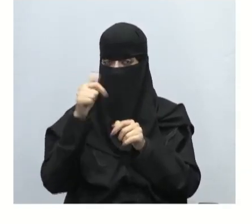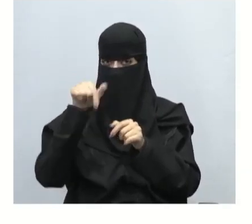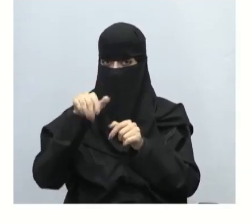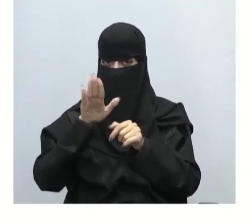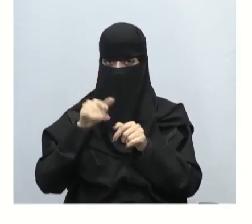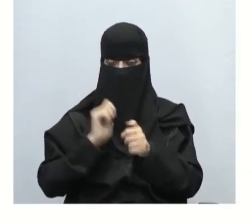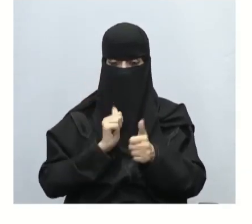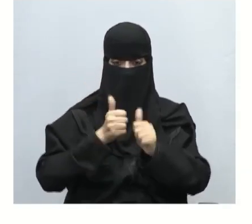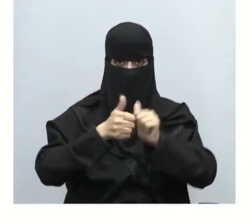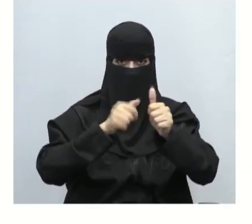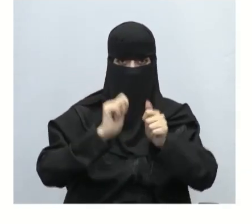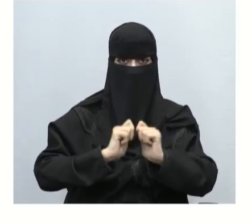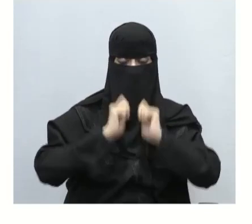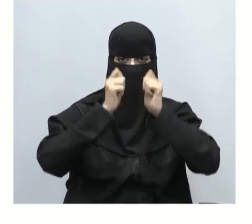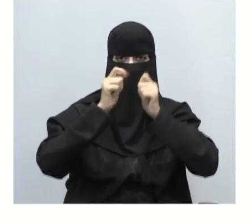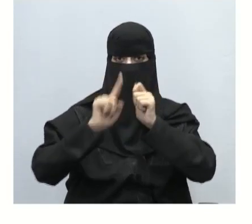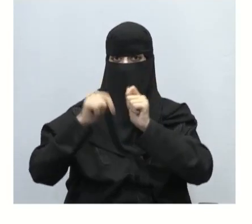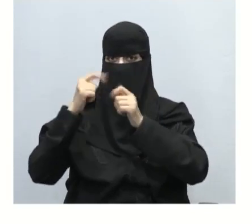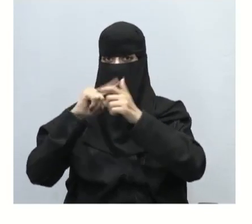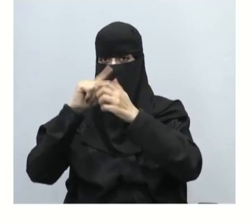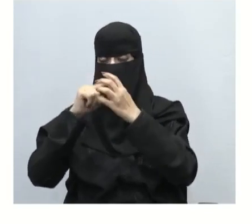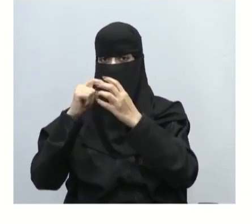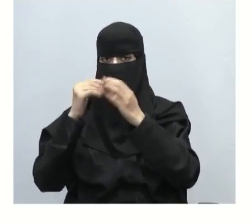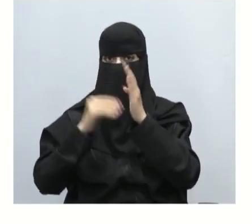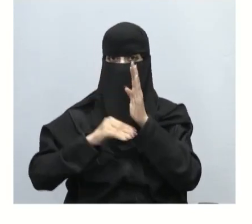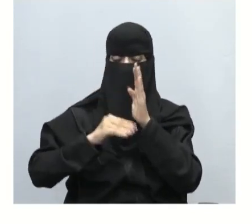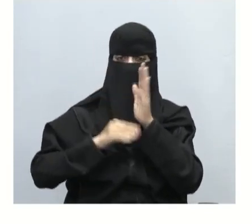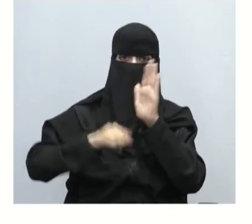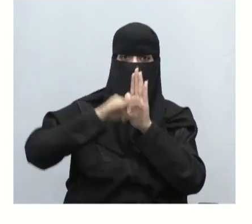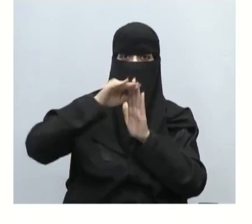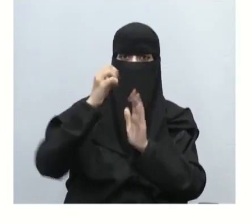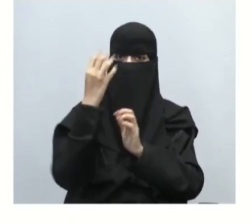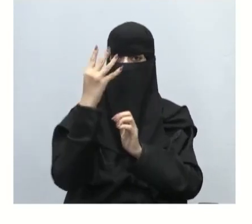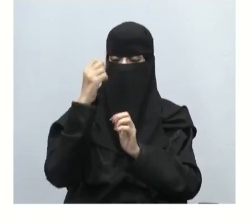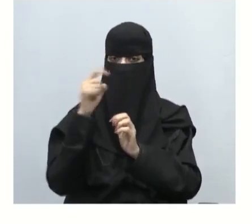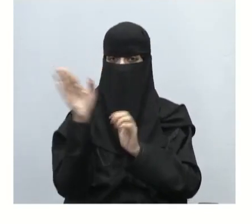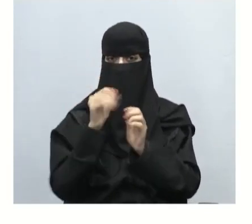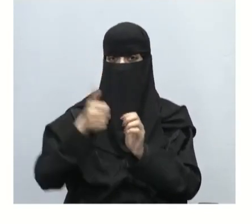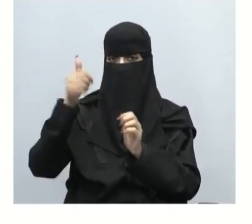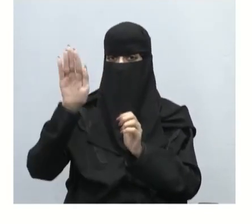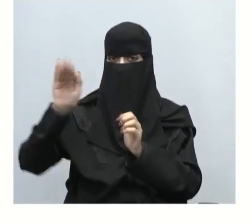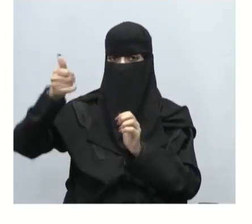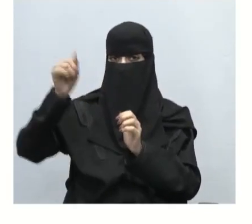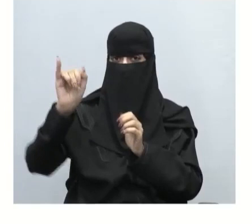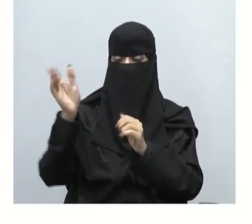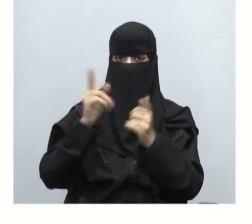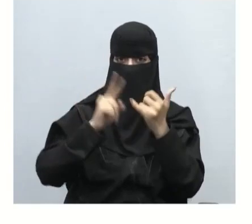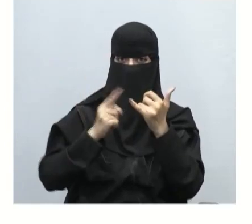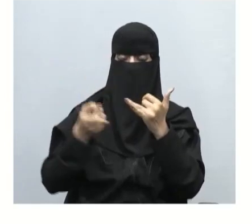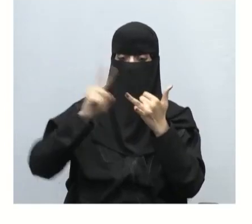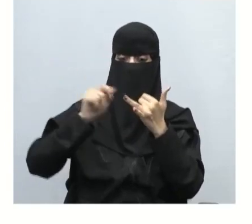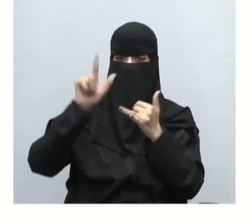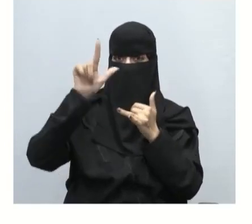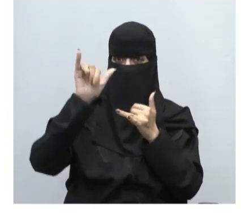السباقات فاز بالمراكز الاربعه الاولى اسامه وليث ومهند وحمزه اذا